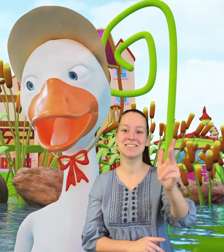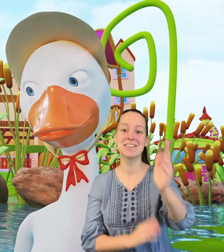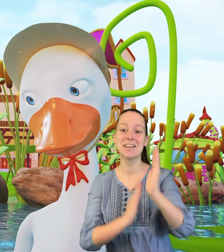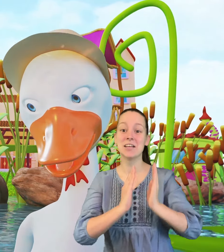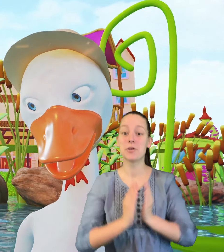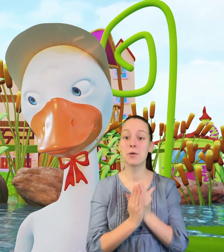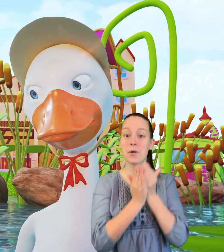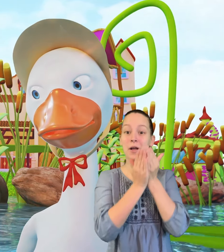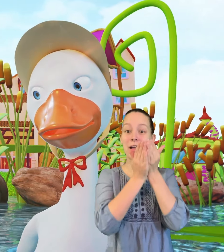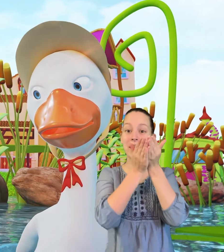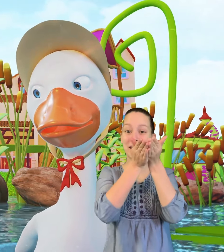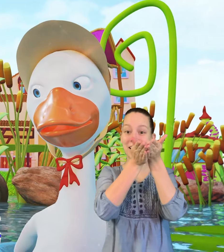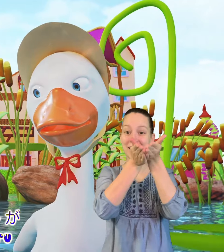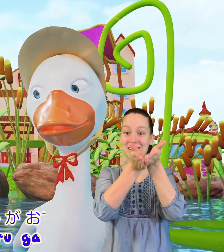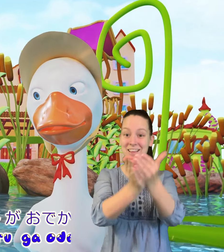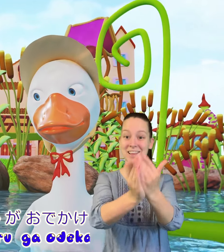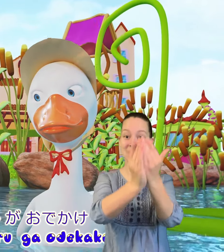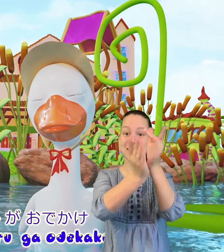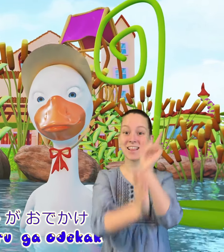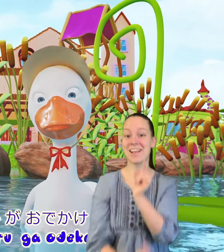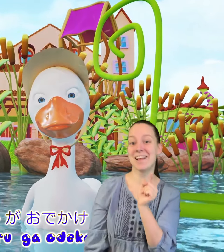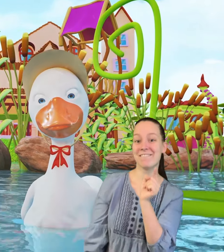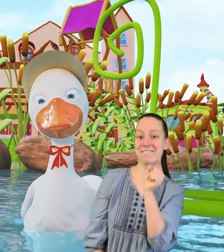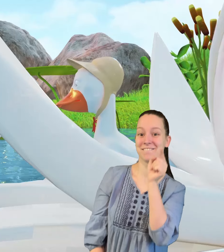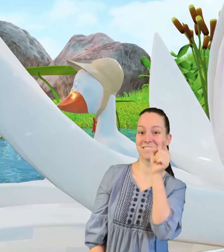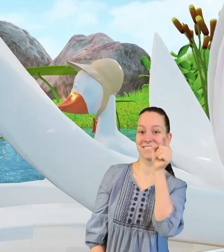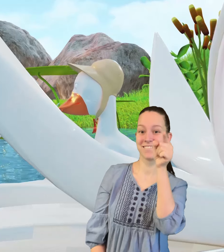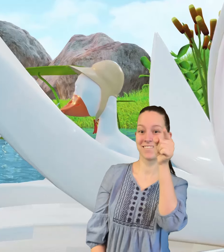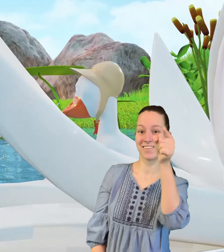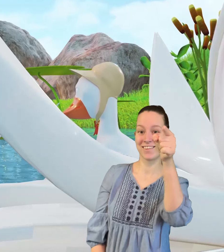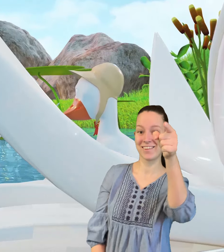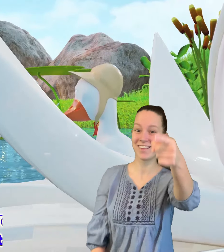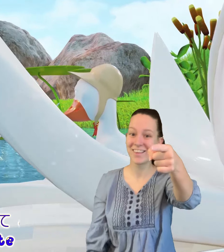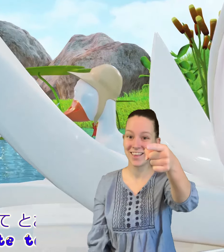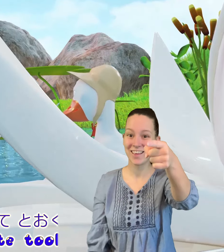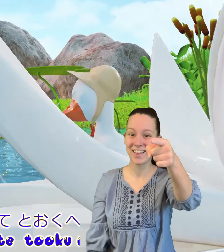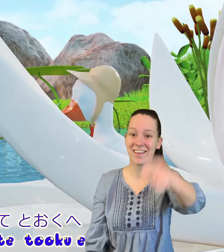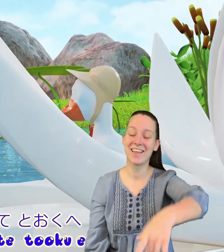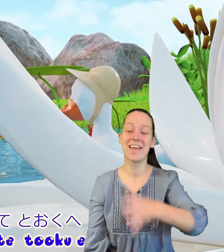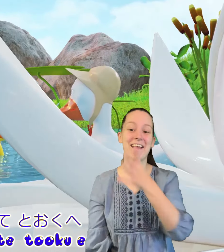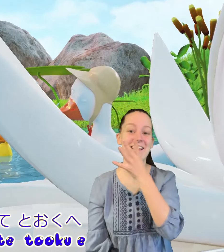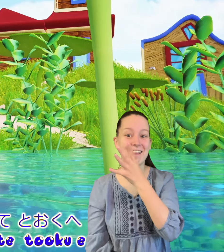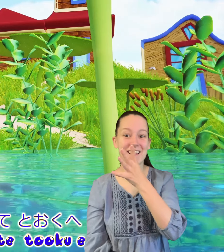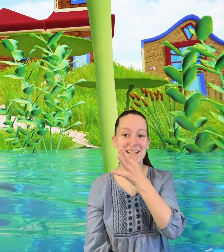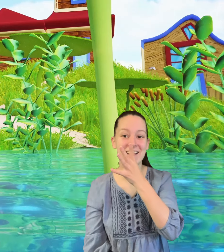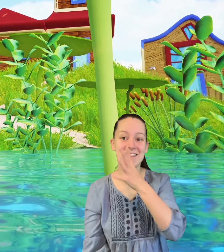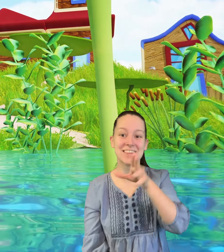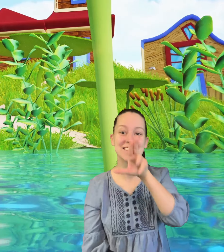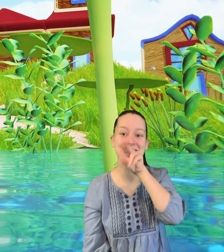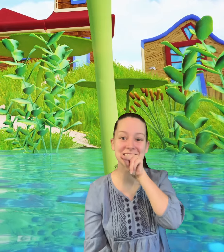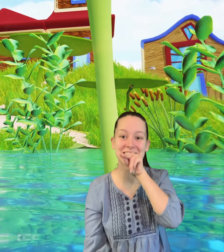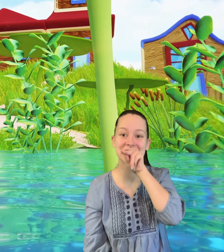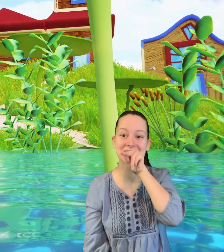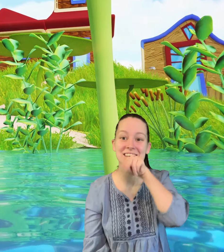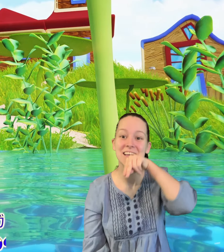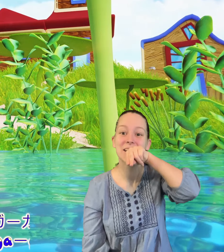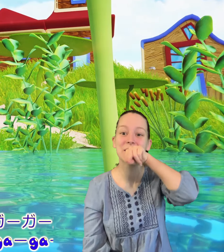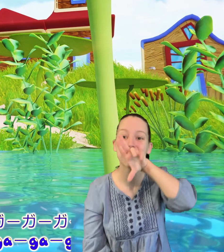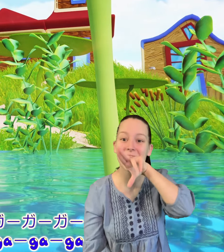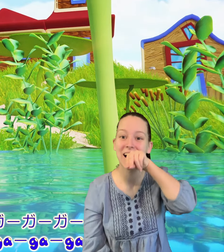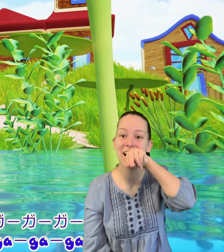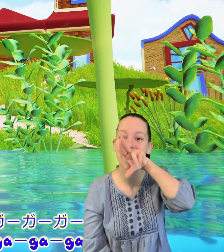だけ庭のアルがお出かけ丘を超えて遠へママが呼ん